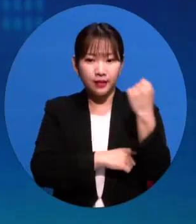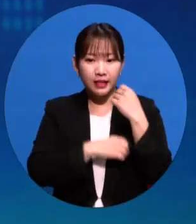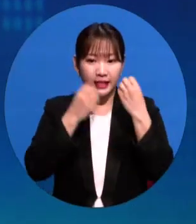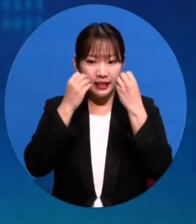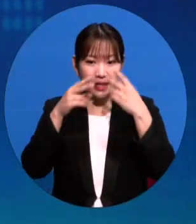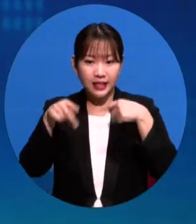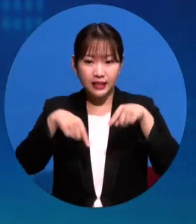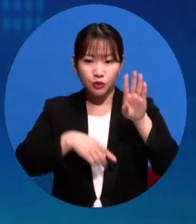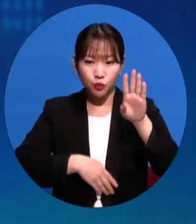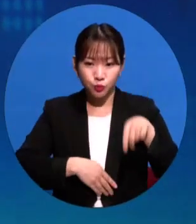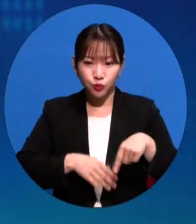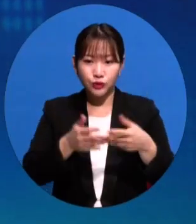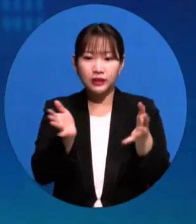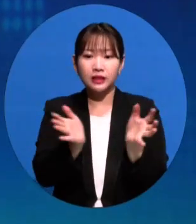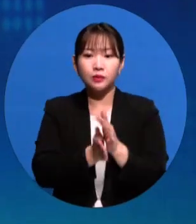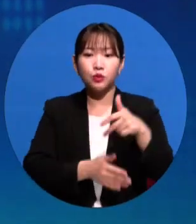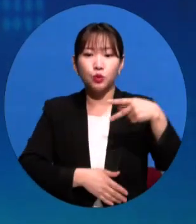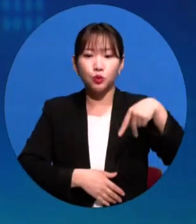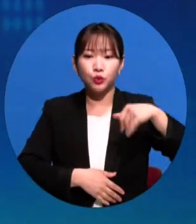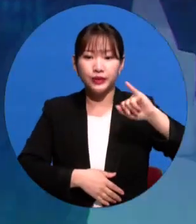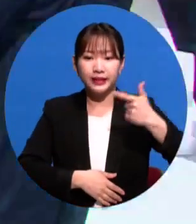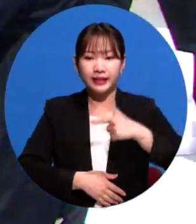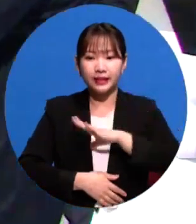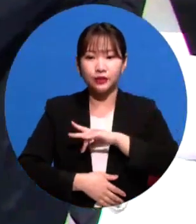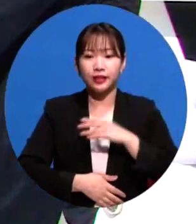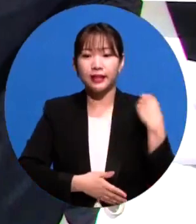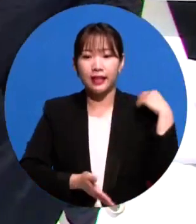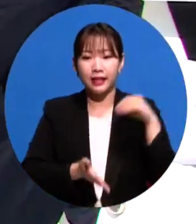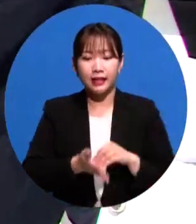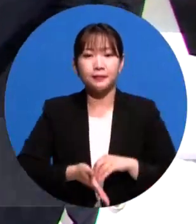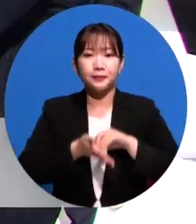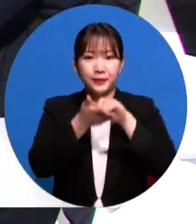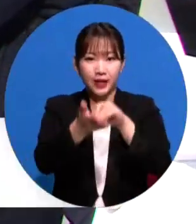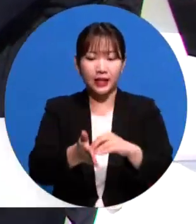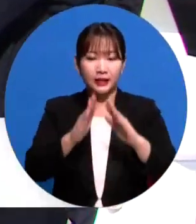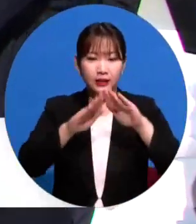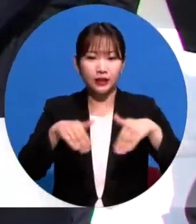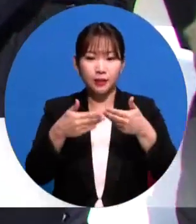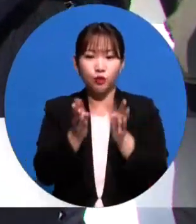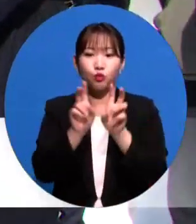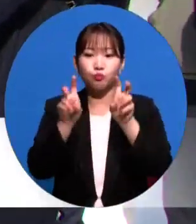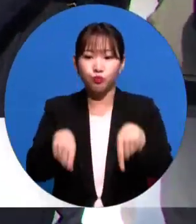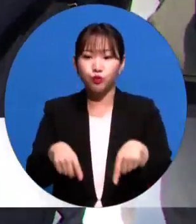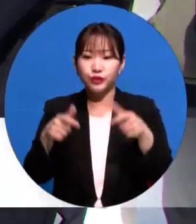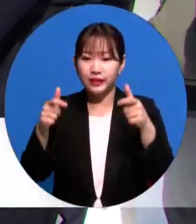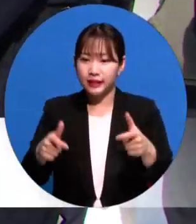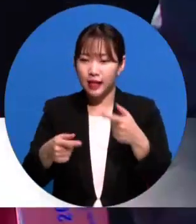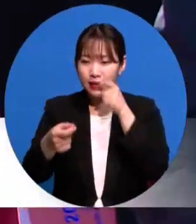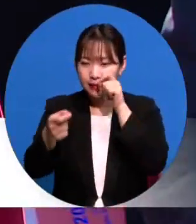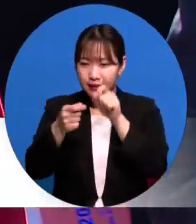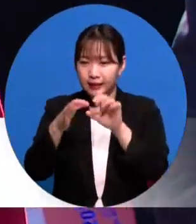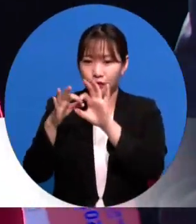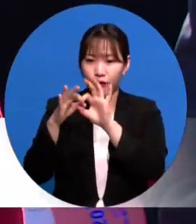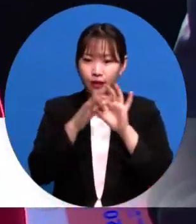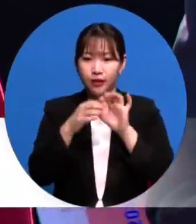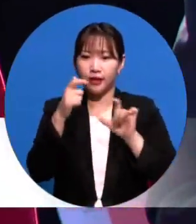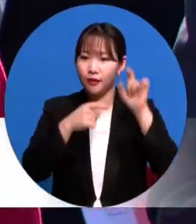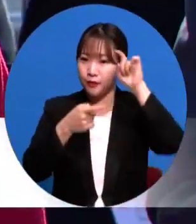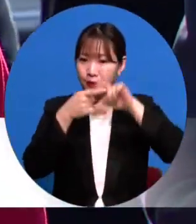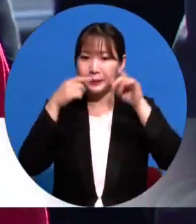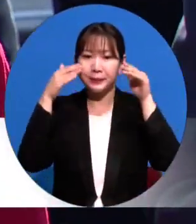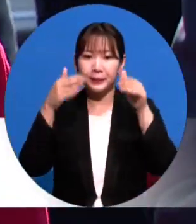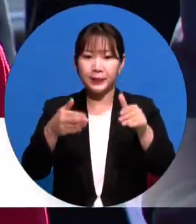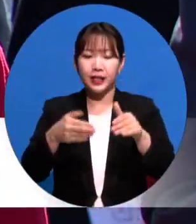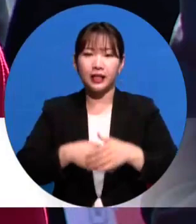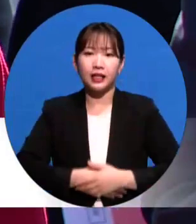국민의 힘 새해 지도부의 조수진 의원이 다시 입성하면서 전남 무소속 단체장 지역과의 협력 관계가 주목되고